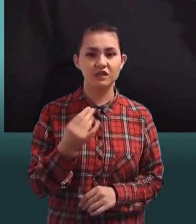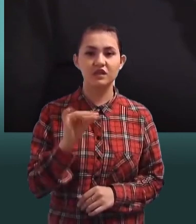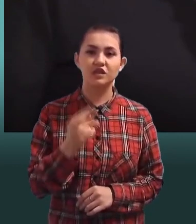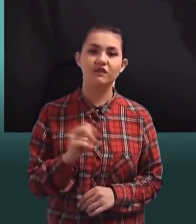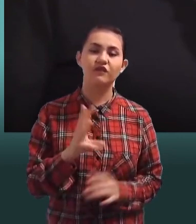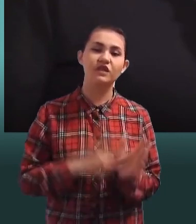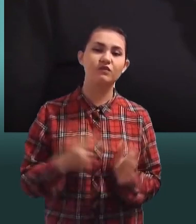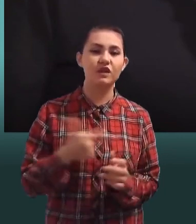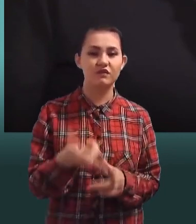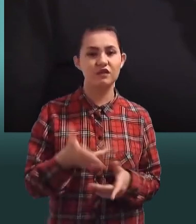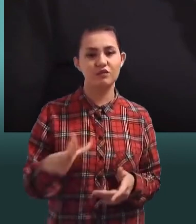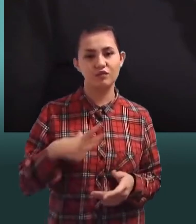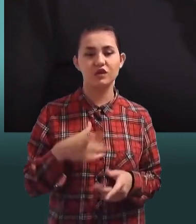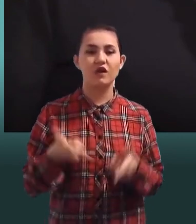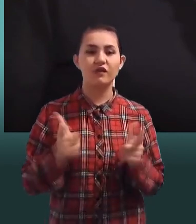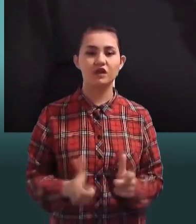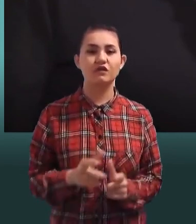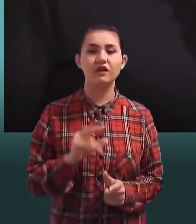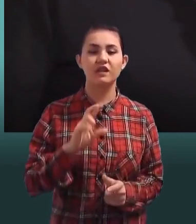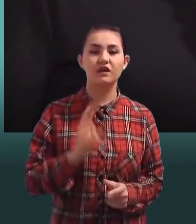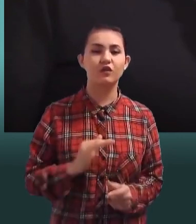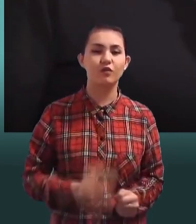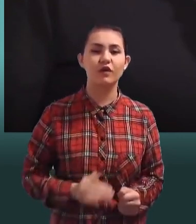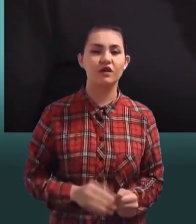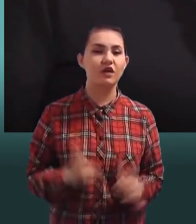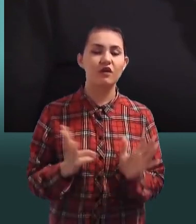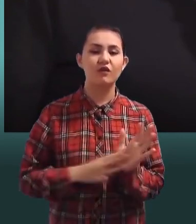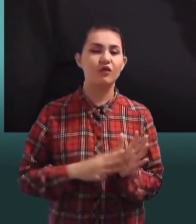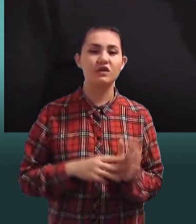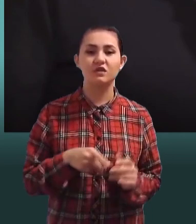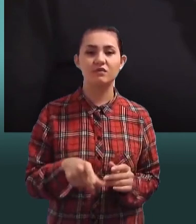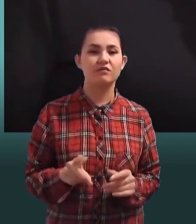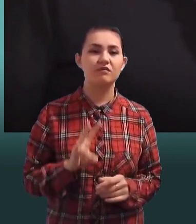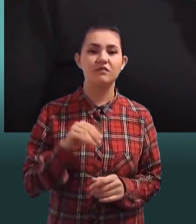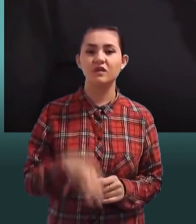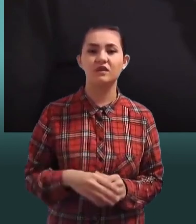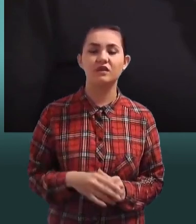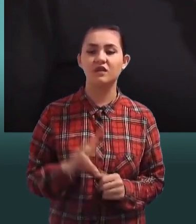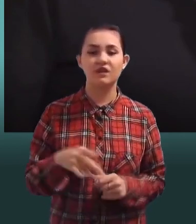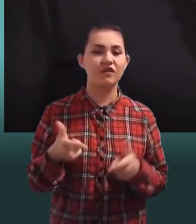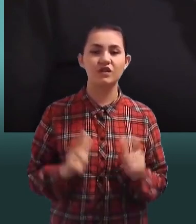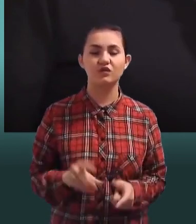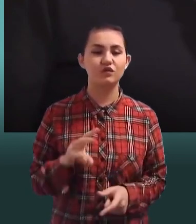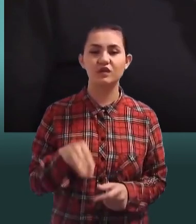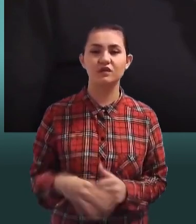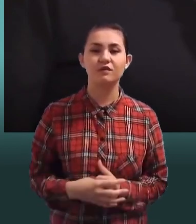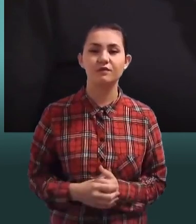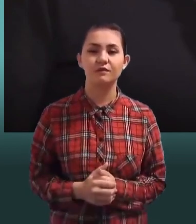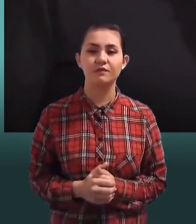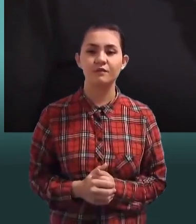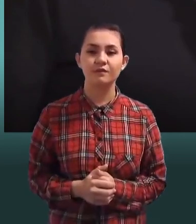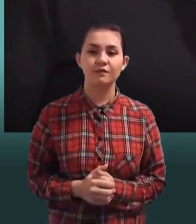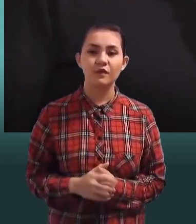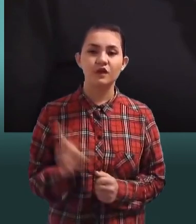вас також могло б влаштувати як компанію? Ні, 8 гривень нас не влаштує ніяк. Що